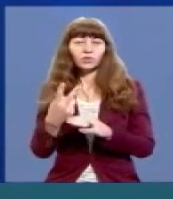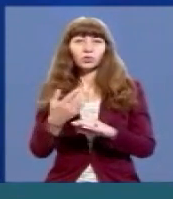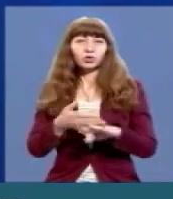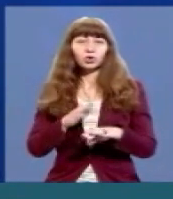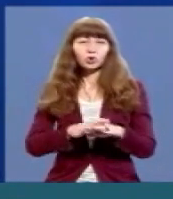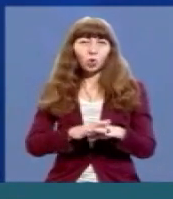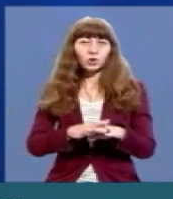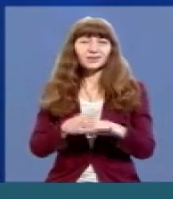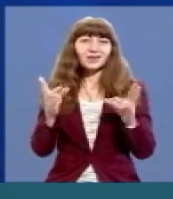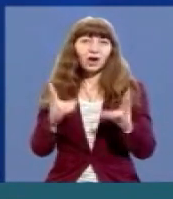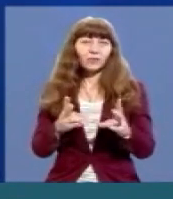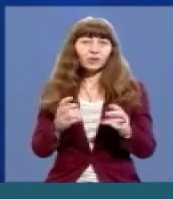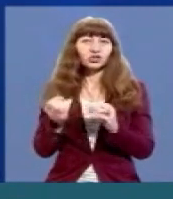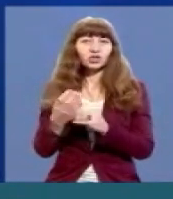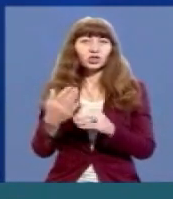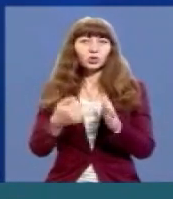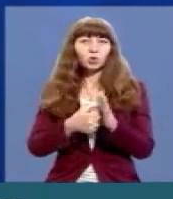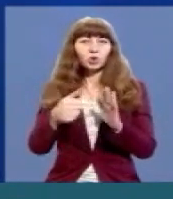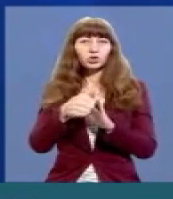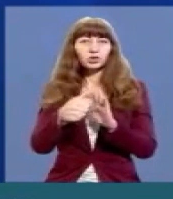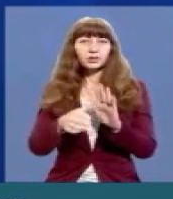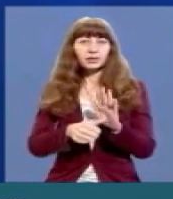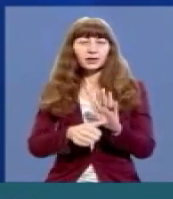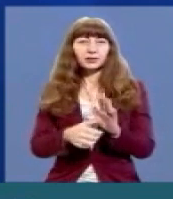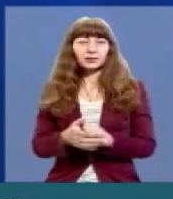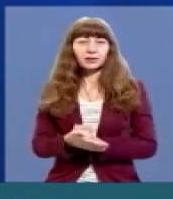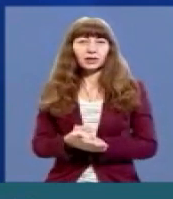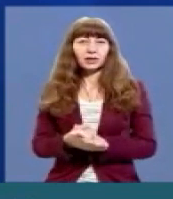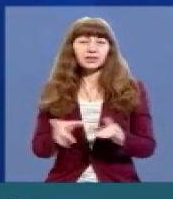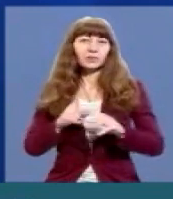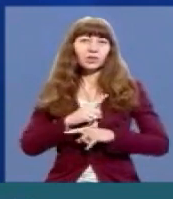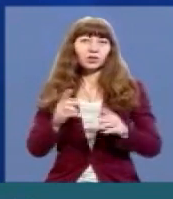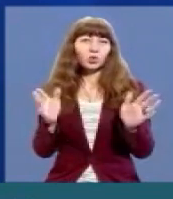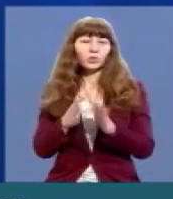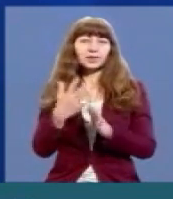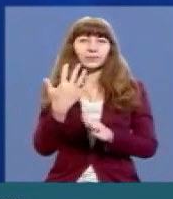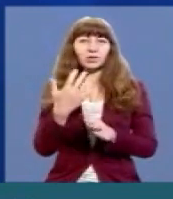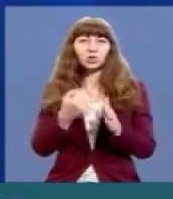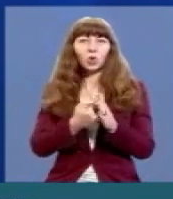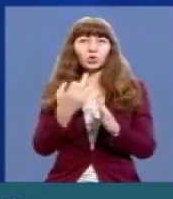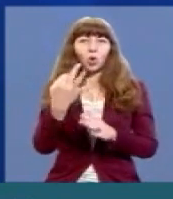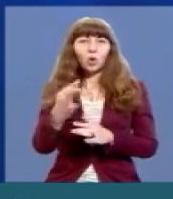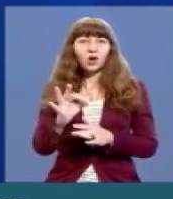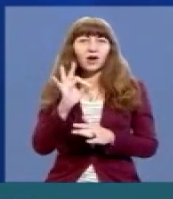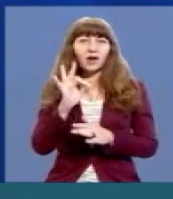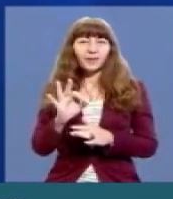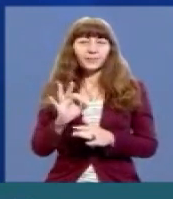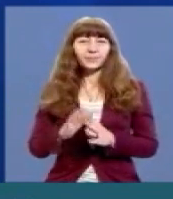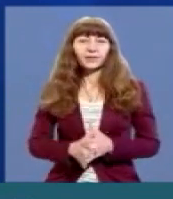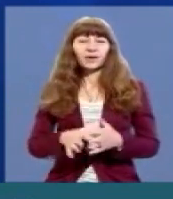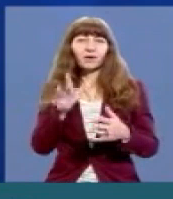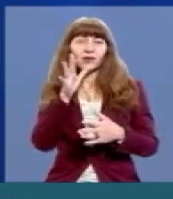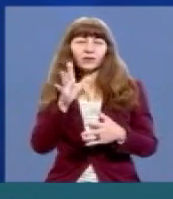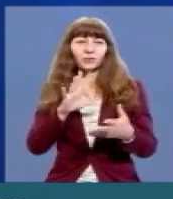өсті, өлім 5-ден 0-ге дейін төмендеді. Арнайы тергеу жүргізу барысында өндірістегі жазатайым оқиғалардың негізгі себептері